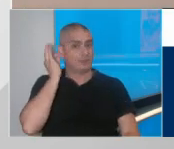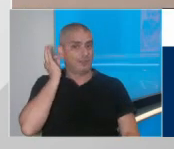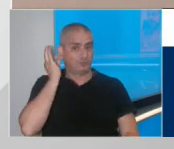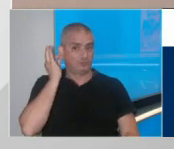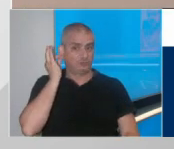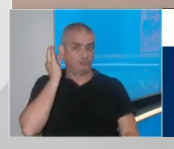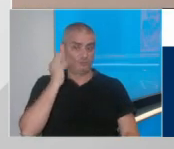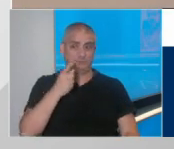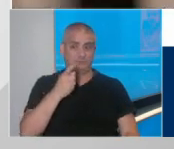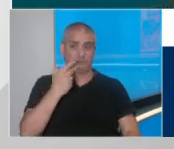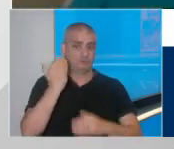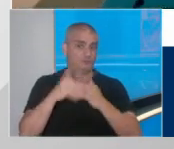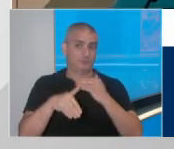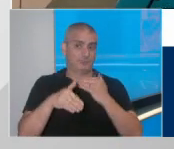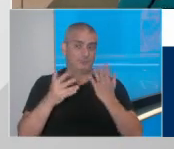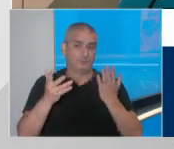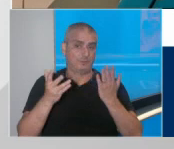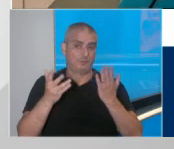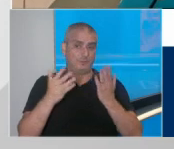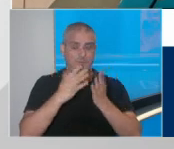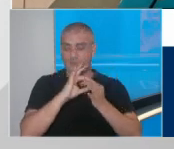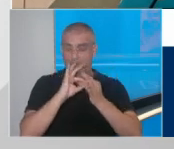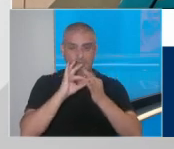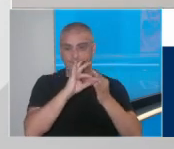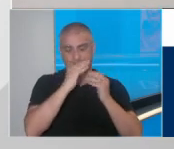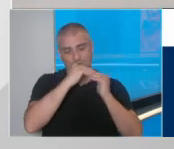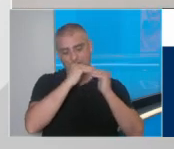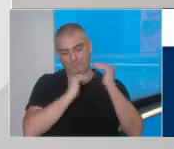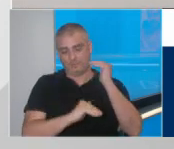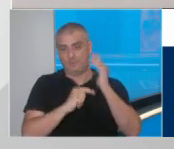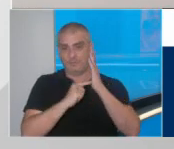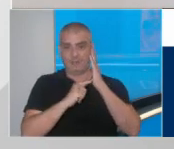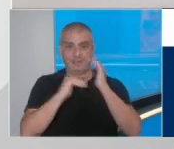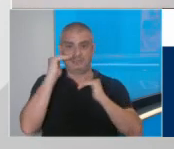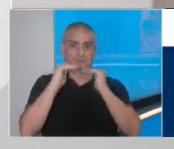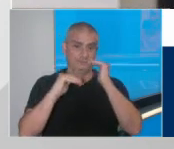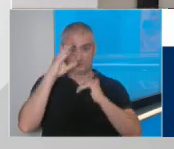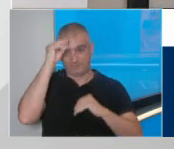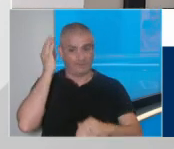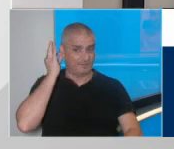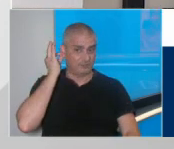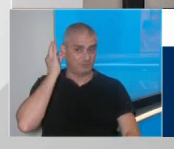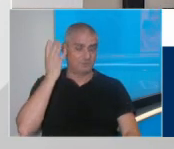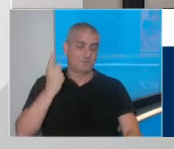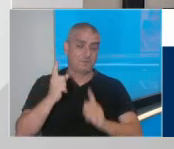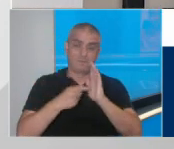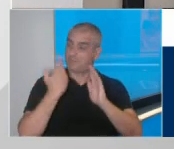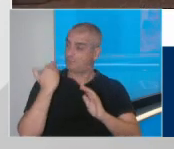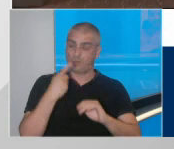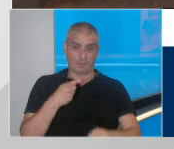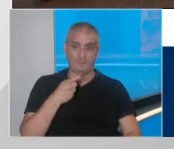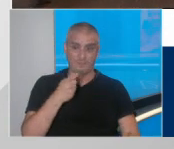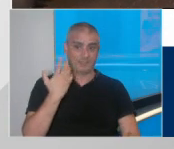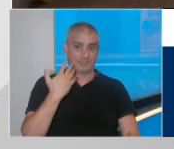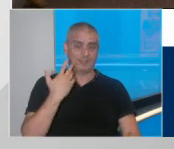נשים שיסיימו ברצף וידחקו אחורה כתוצאה מהאיזון המגדרי. בפעם הקודמת, אגב,